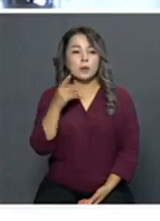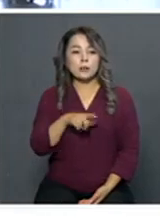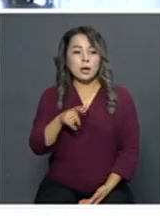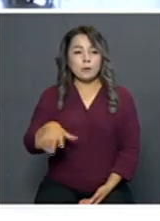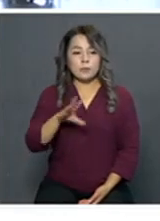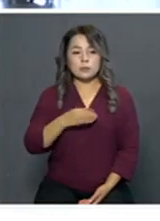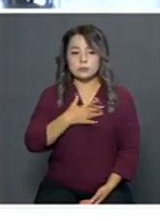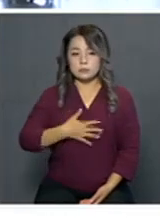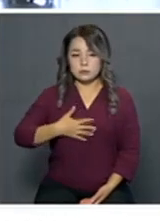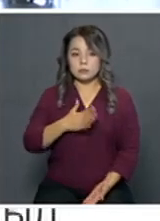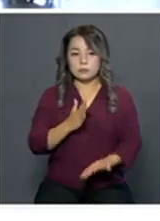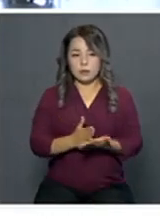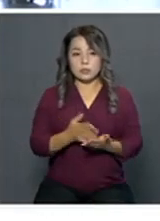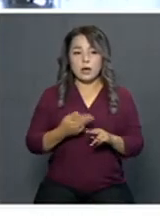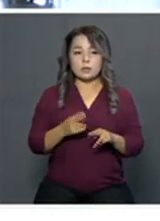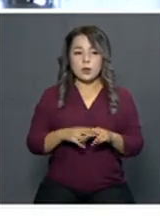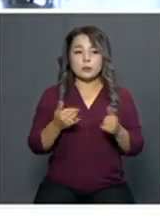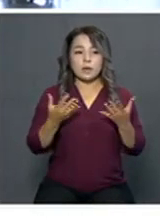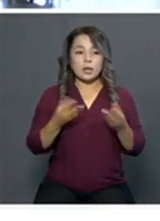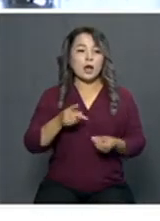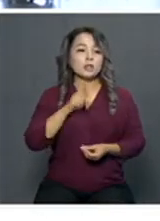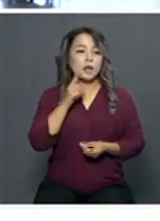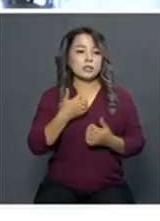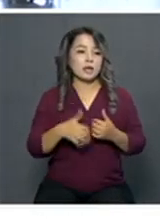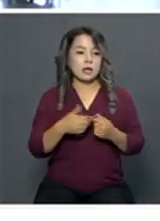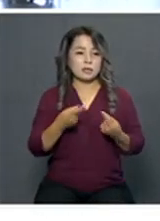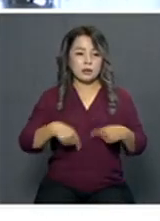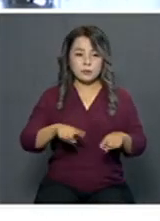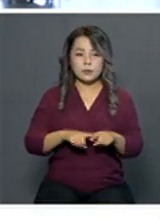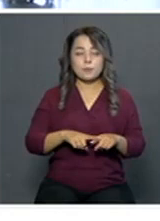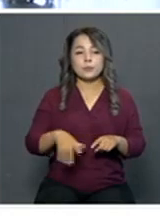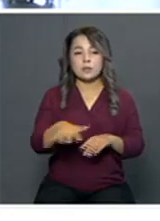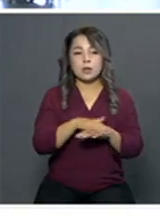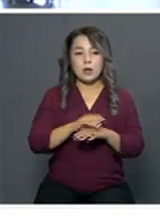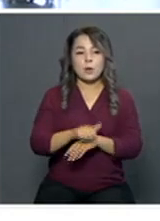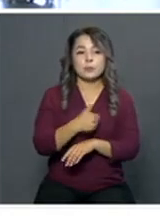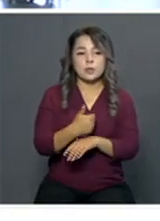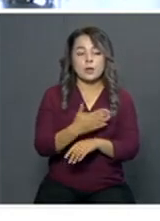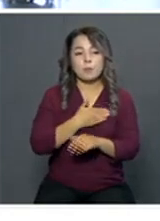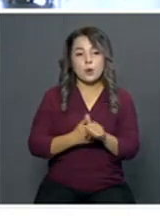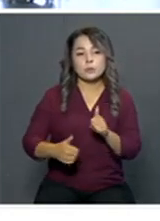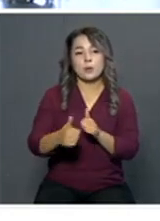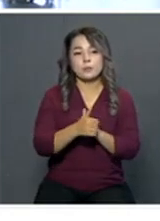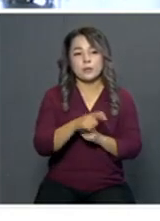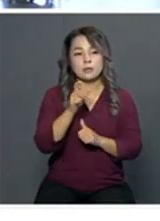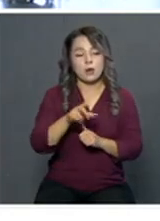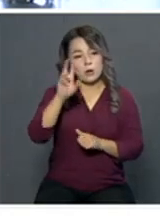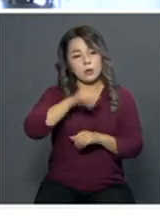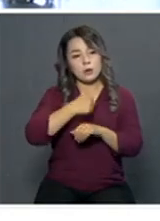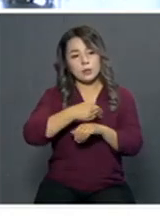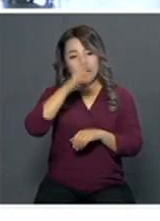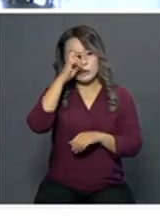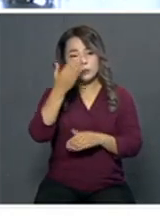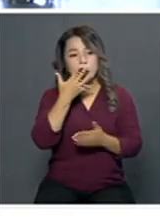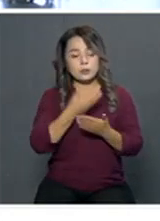алаңдаулы. Біз енді жастардың атынан ұлт көшбасшысына, осы еліміздің жарқын болашағының